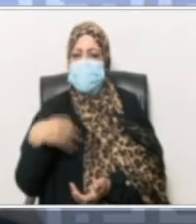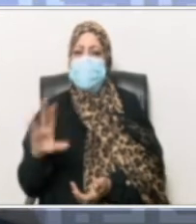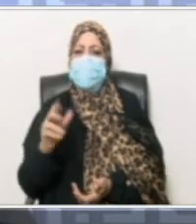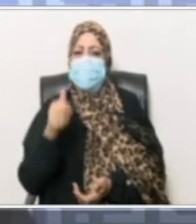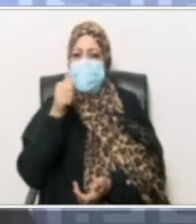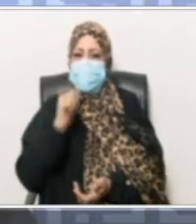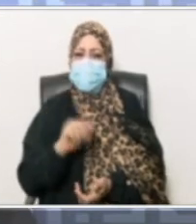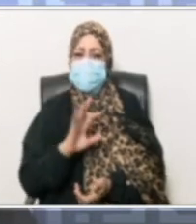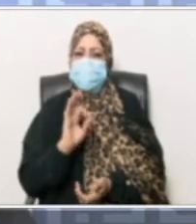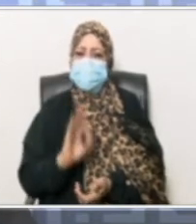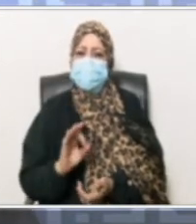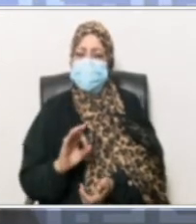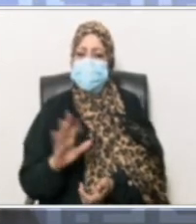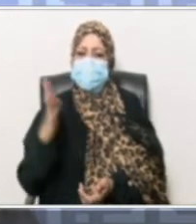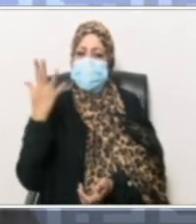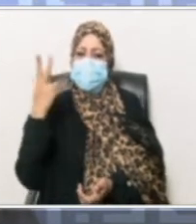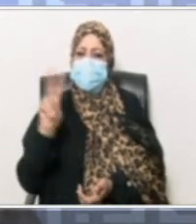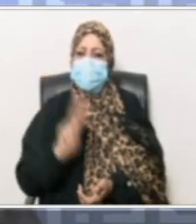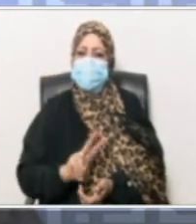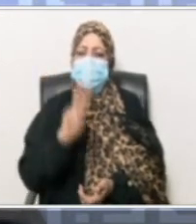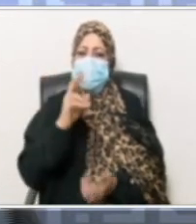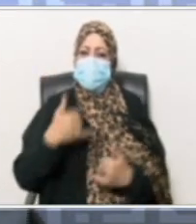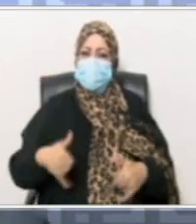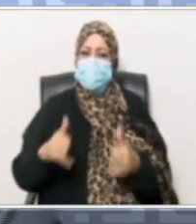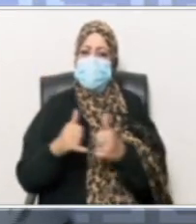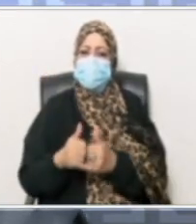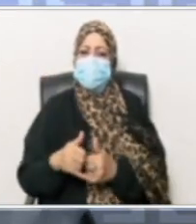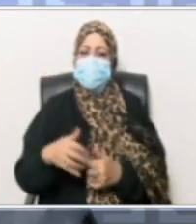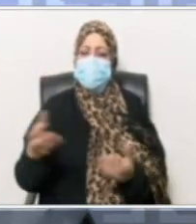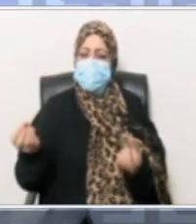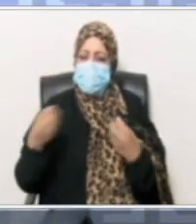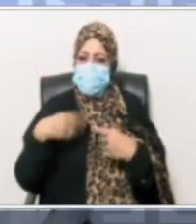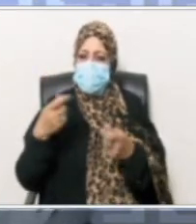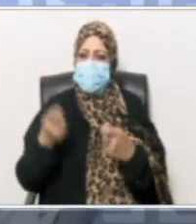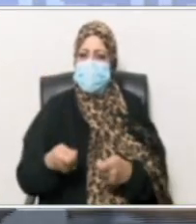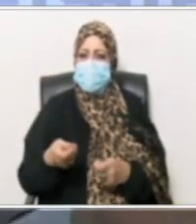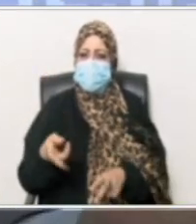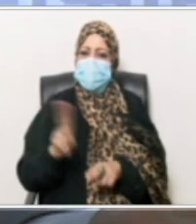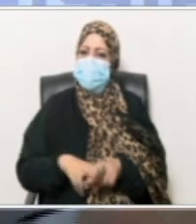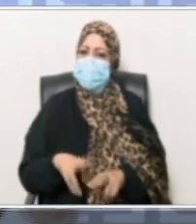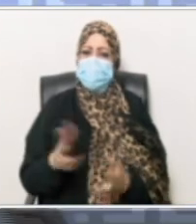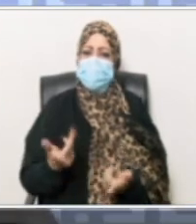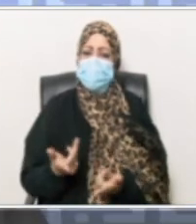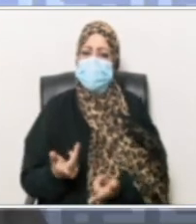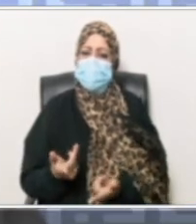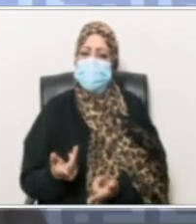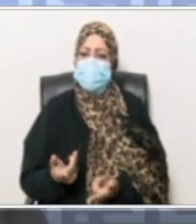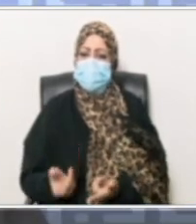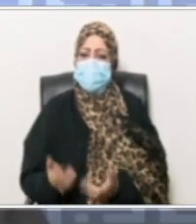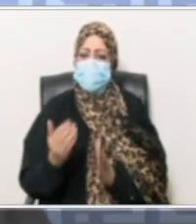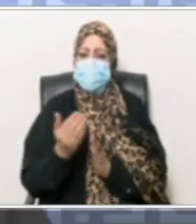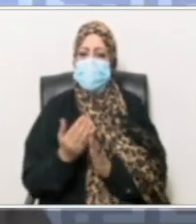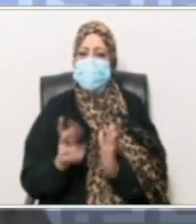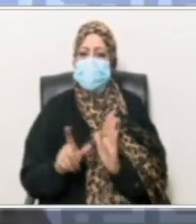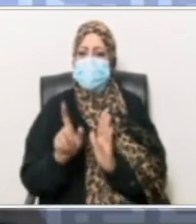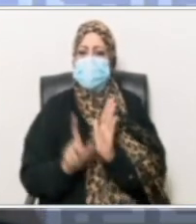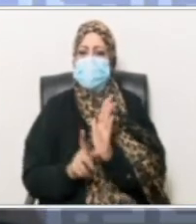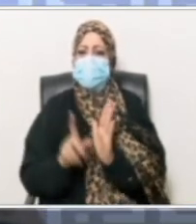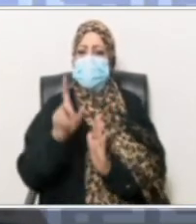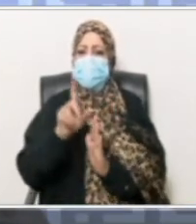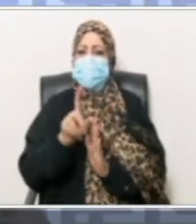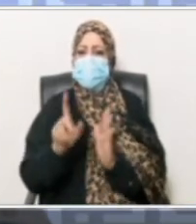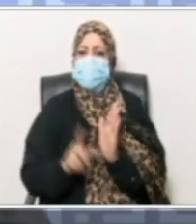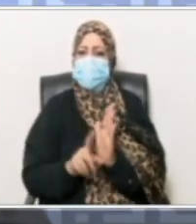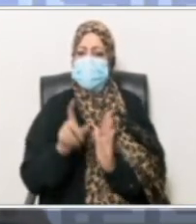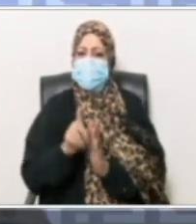مبارك علينا لجنة 75. وبعدين أحيوا البرلمان من جديد، الخايب هذا الطايح والميت اللي كان